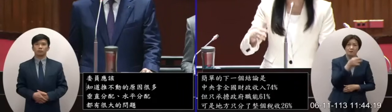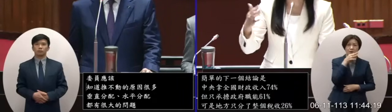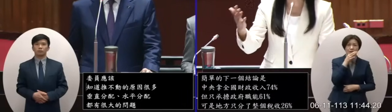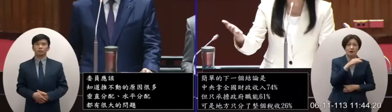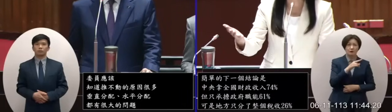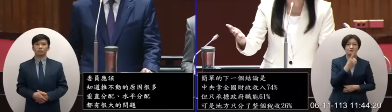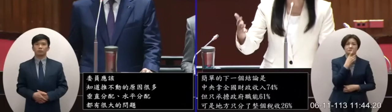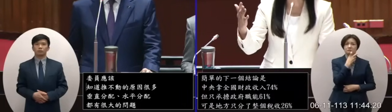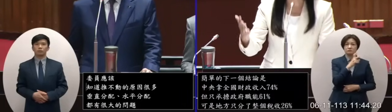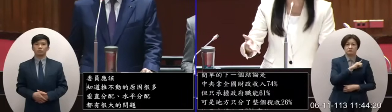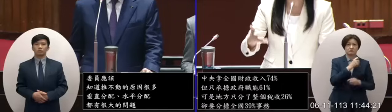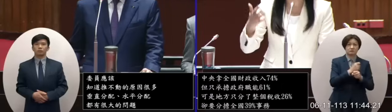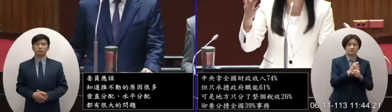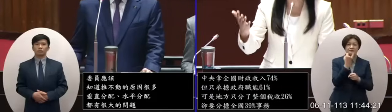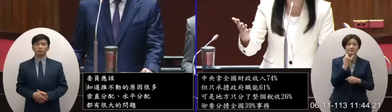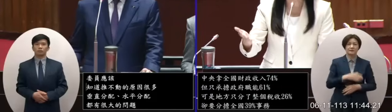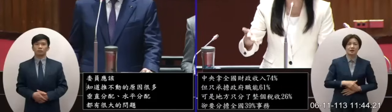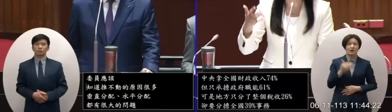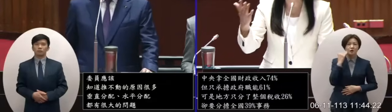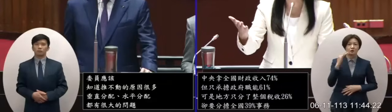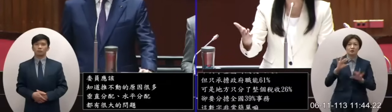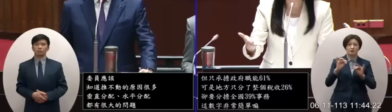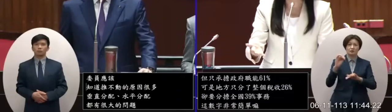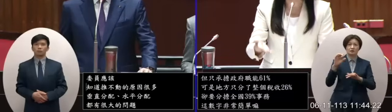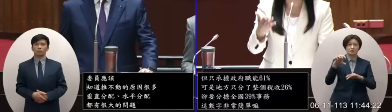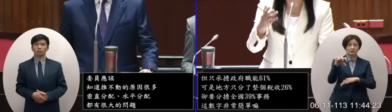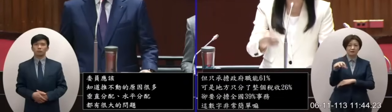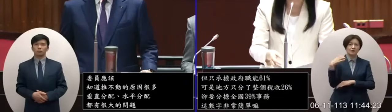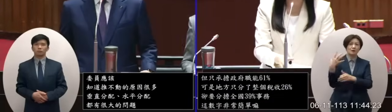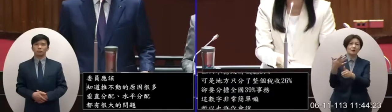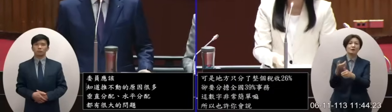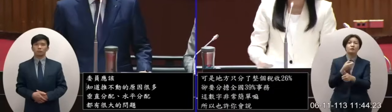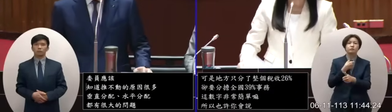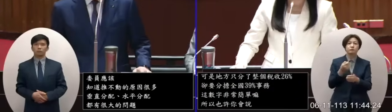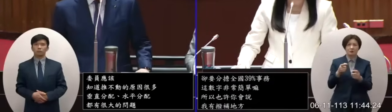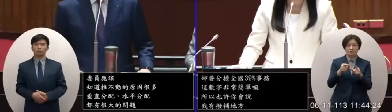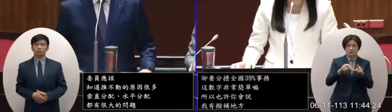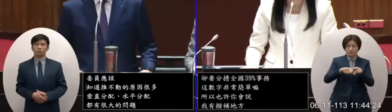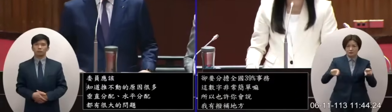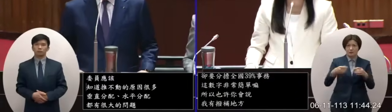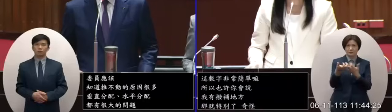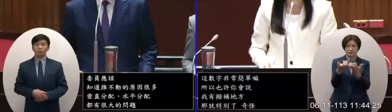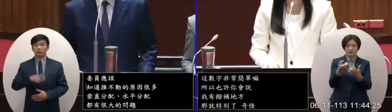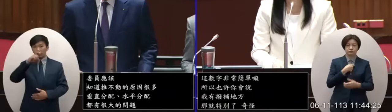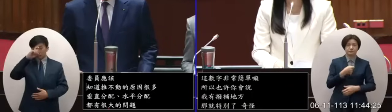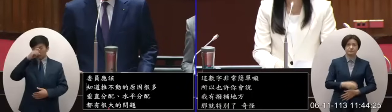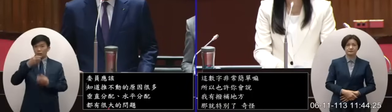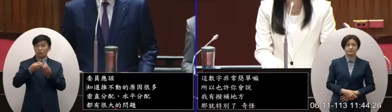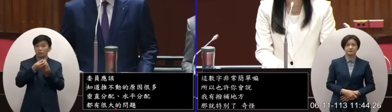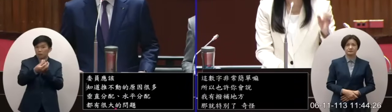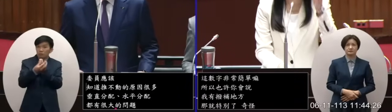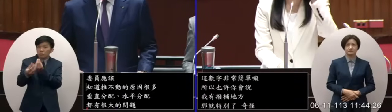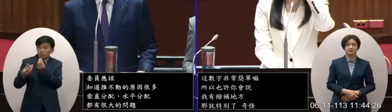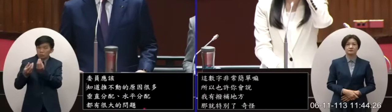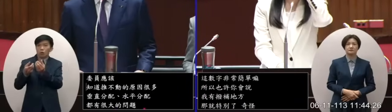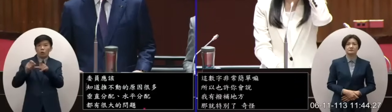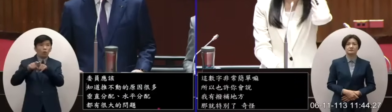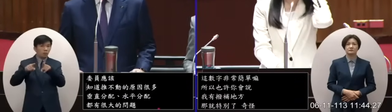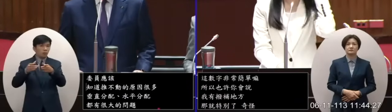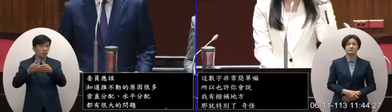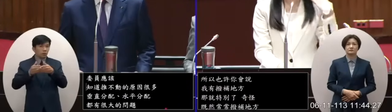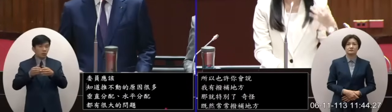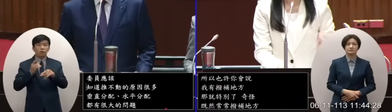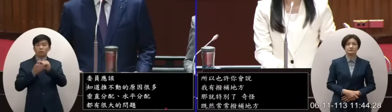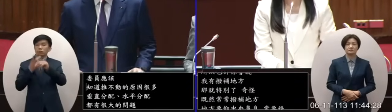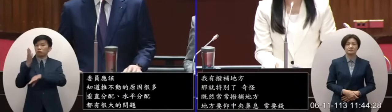既然要让地方做，那为什么不在一开始做公平的分配？院长， 就是因为要做公平的分配，那中央也负担很